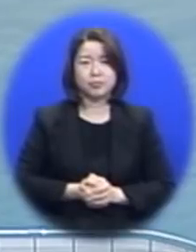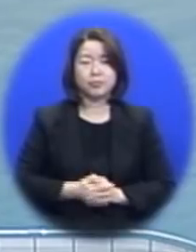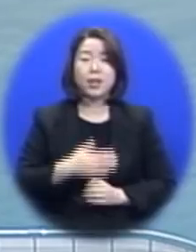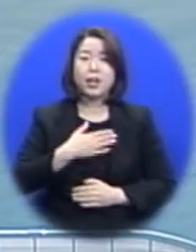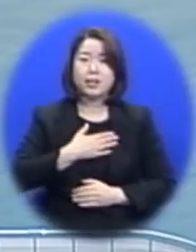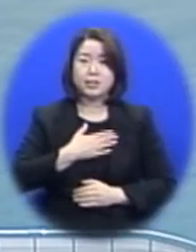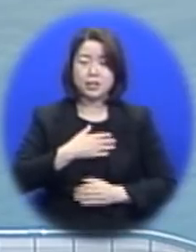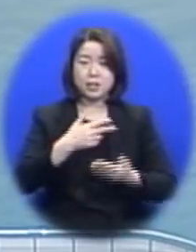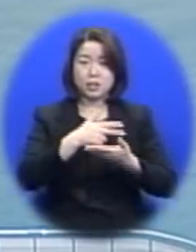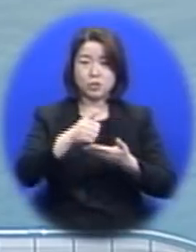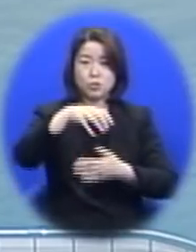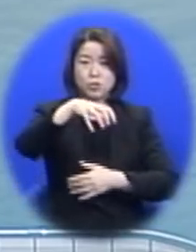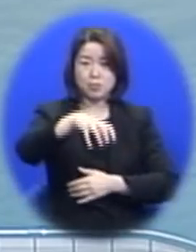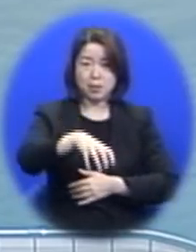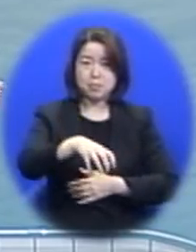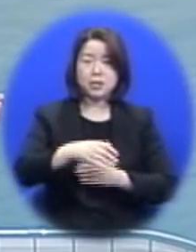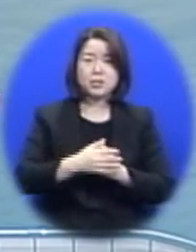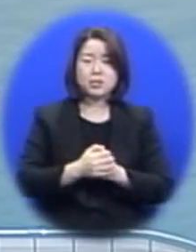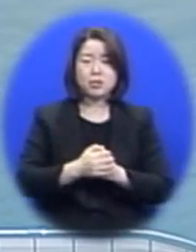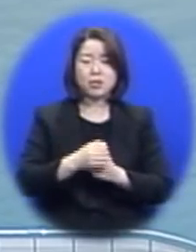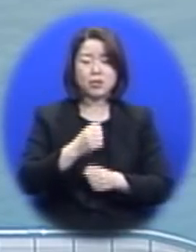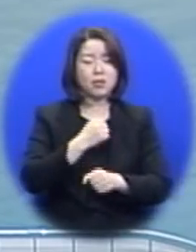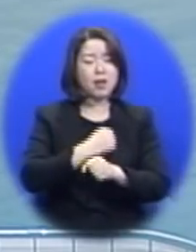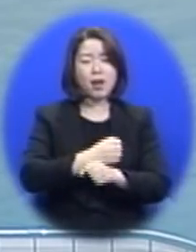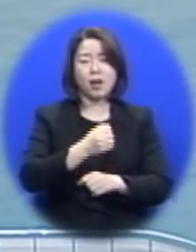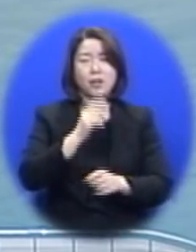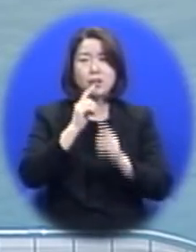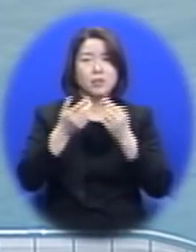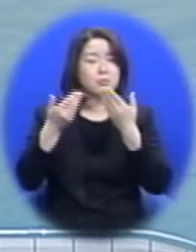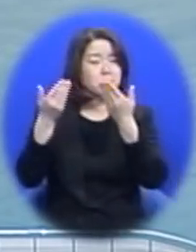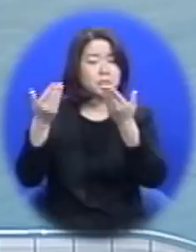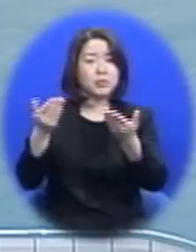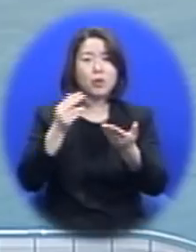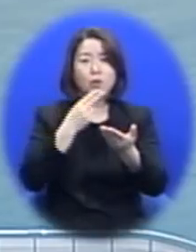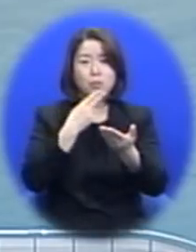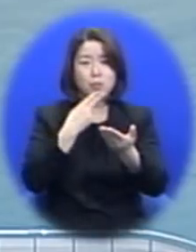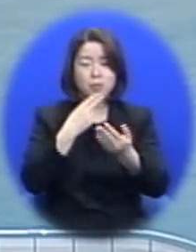제가 주님 앞에서 할 말이 없었어요.